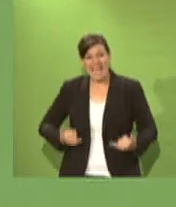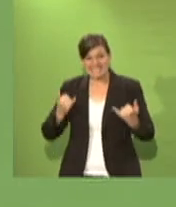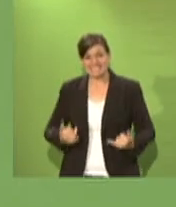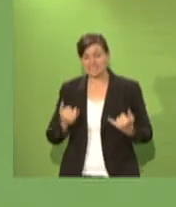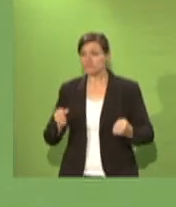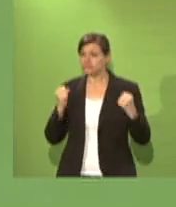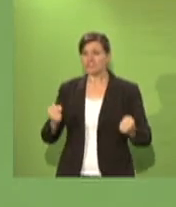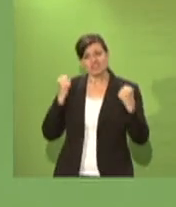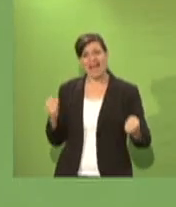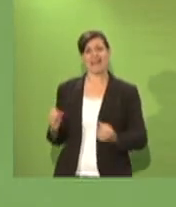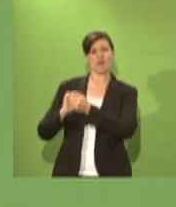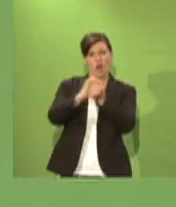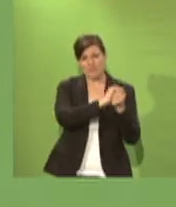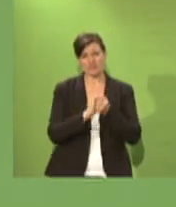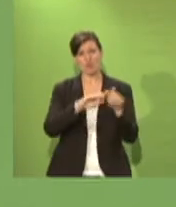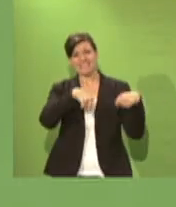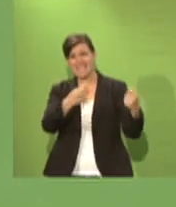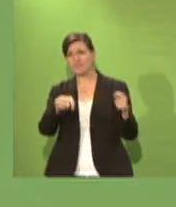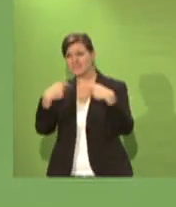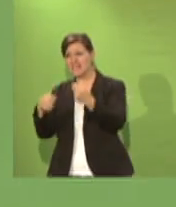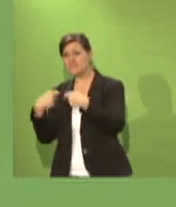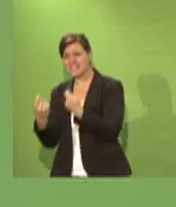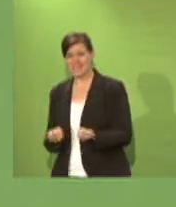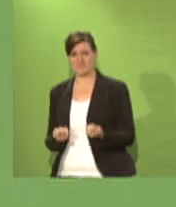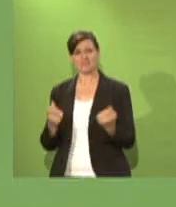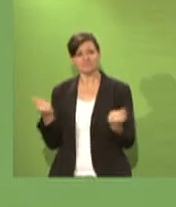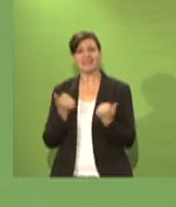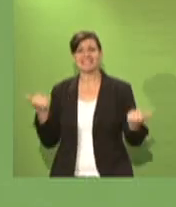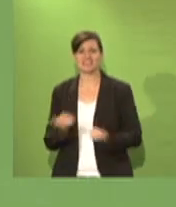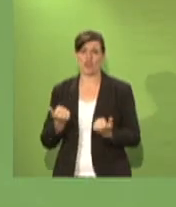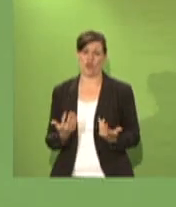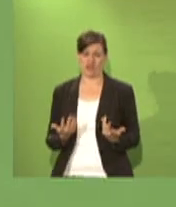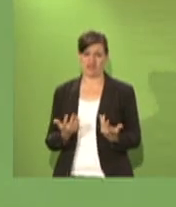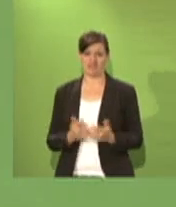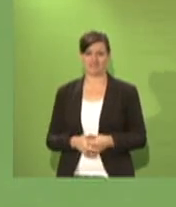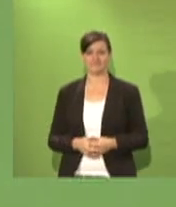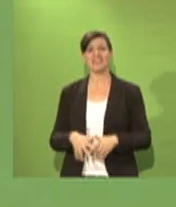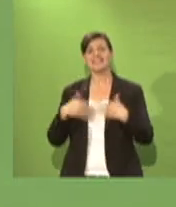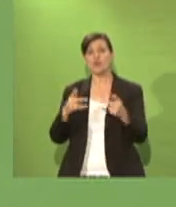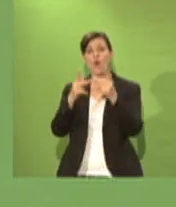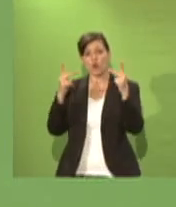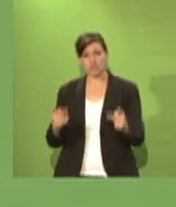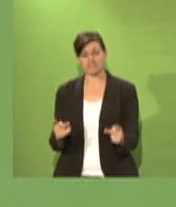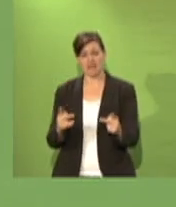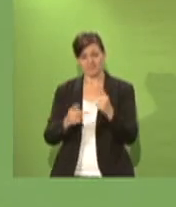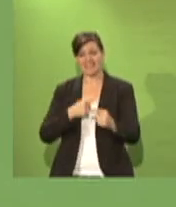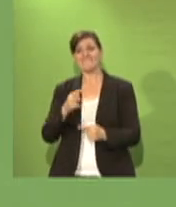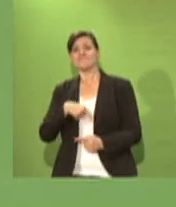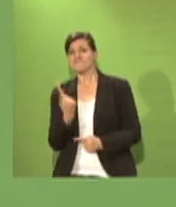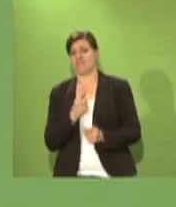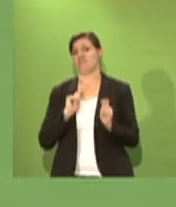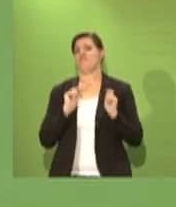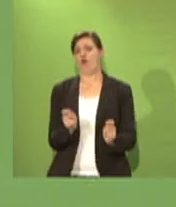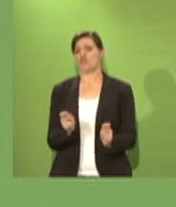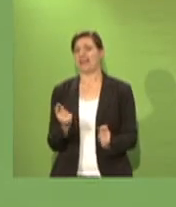starke Kooperation, um wohnortnahe Schulen vorzuhalten, liebe Freundinnen und Freunde. Und genau mit diesem Konzept sind wir angetreten und es